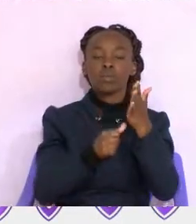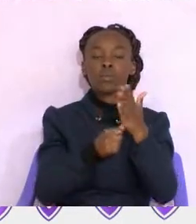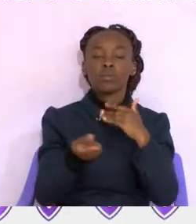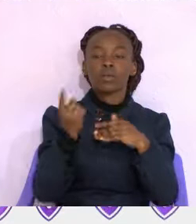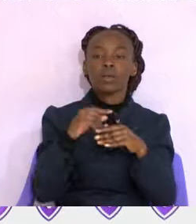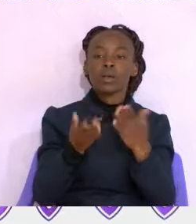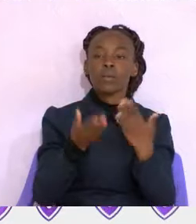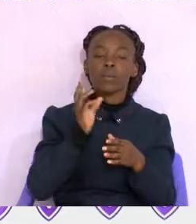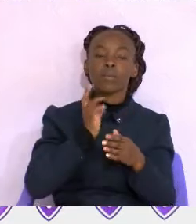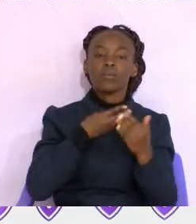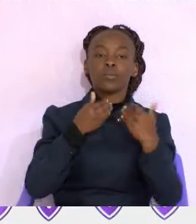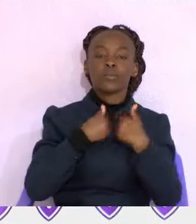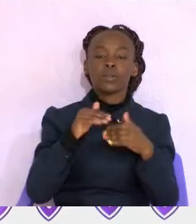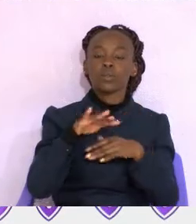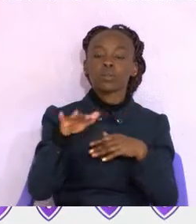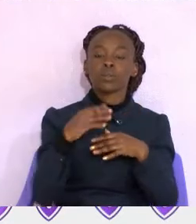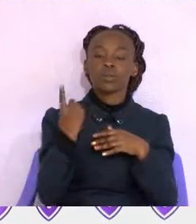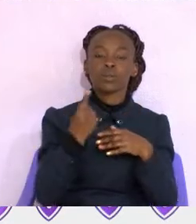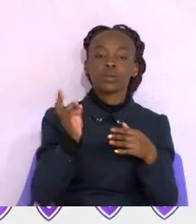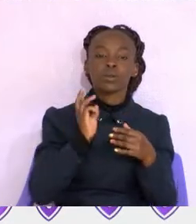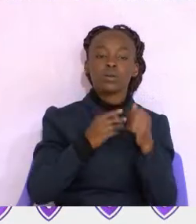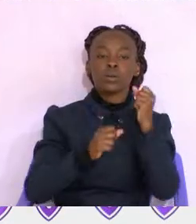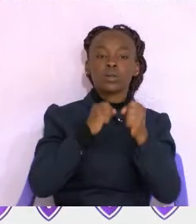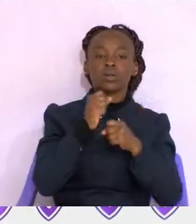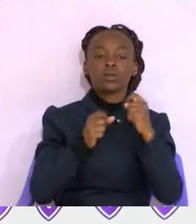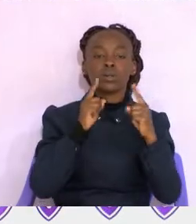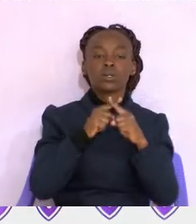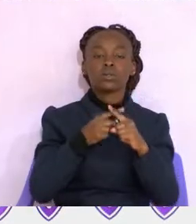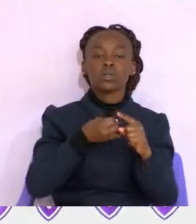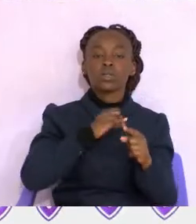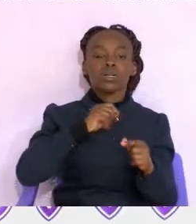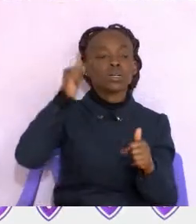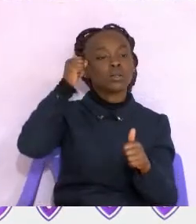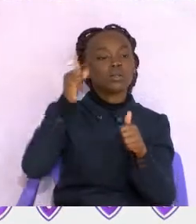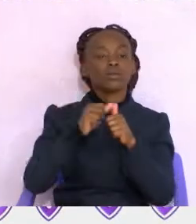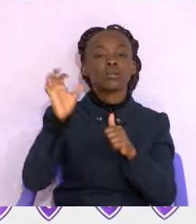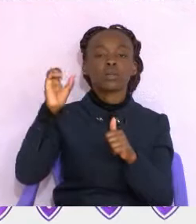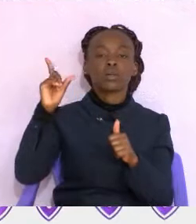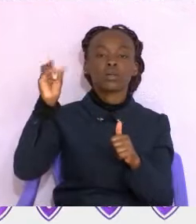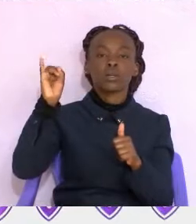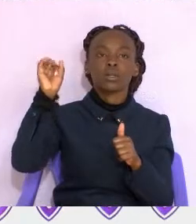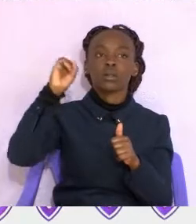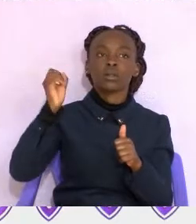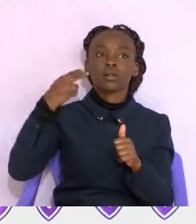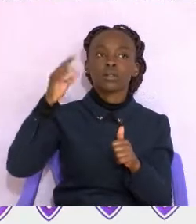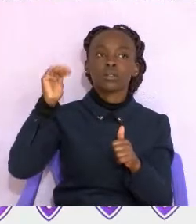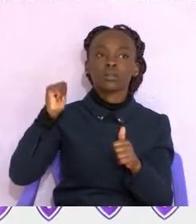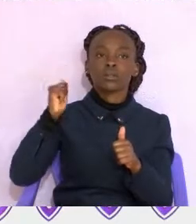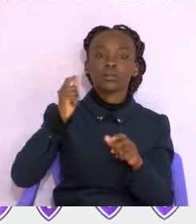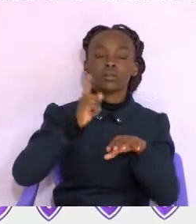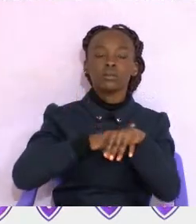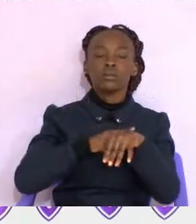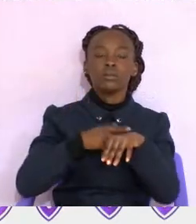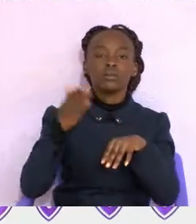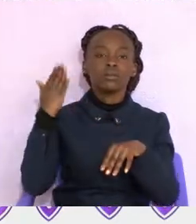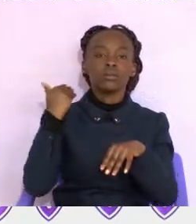pa kukimbilia. Unajua, ninaposema hayo ninakumbuka habari za Elisha. Wapendwa, wakati Elisha alikuwa